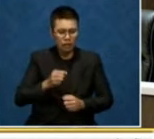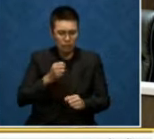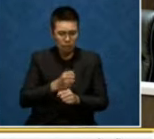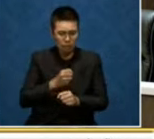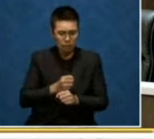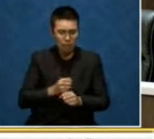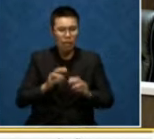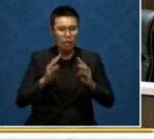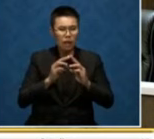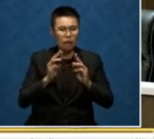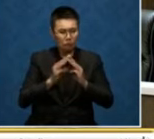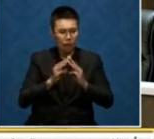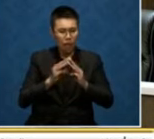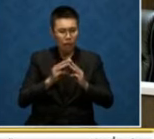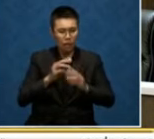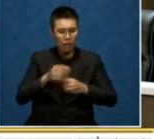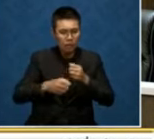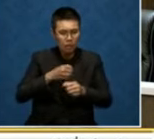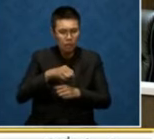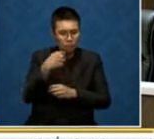หรือมากกว่านั้น